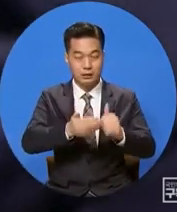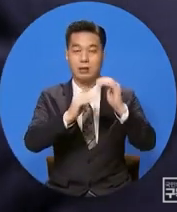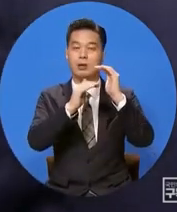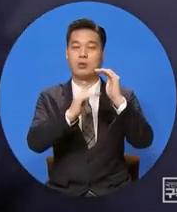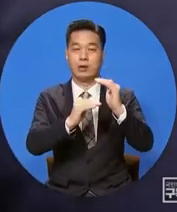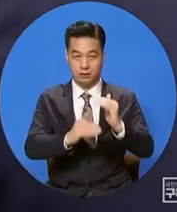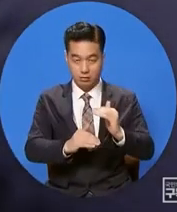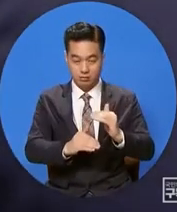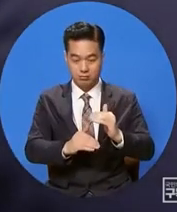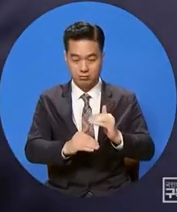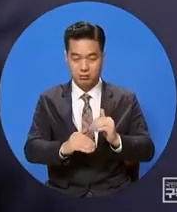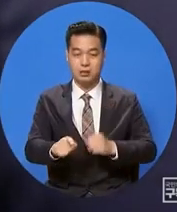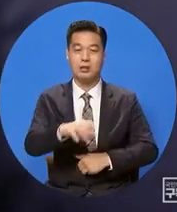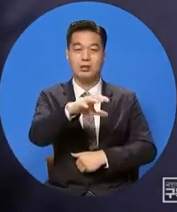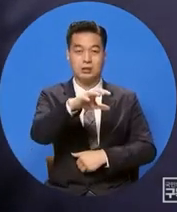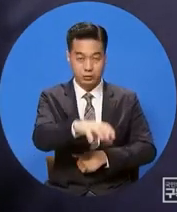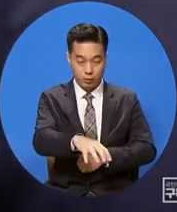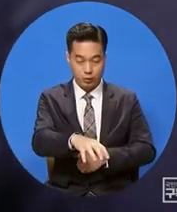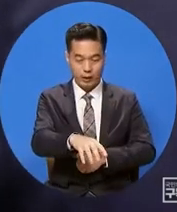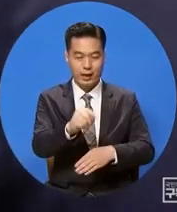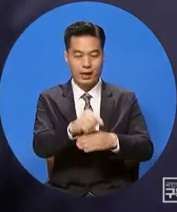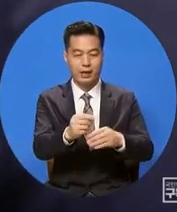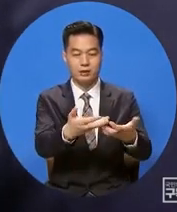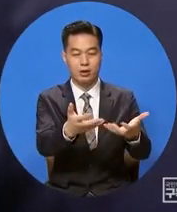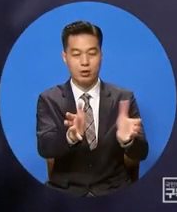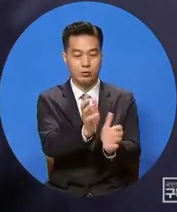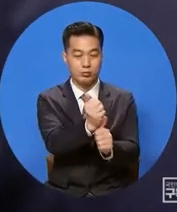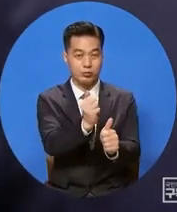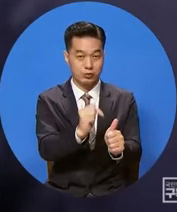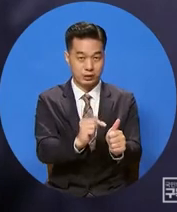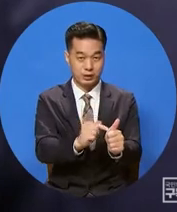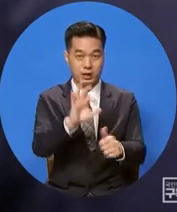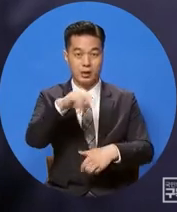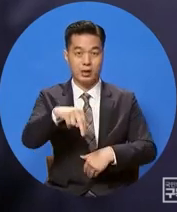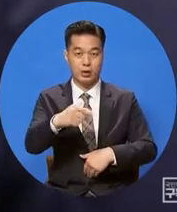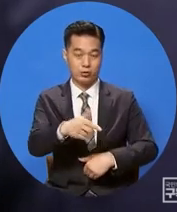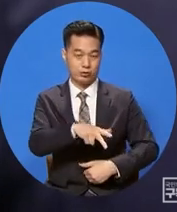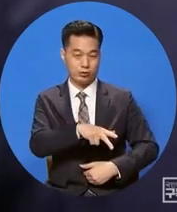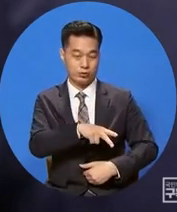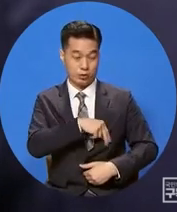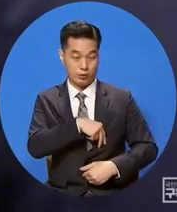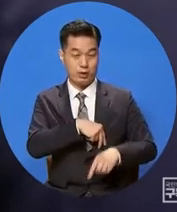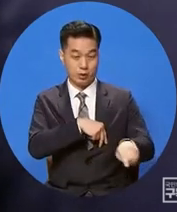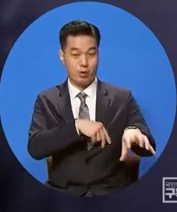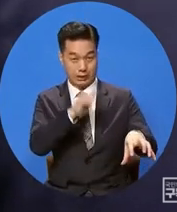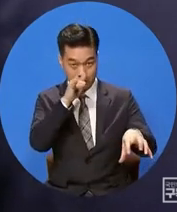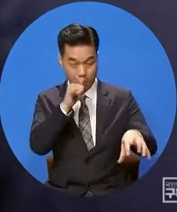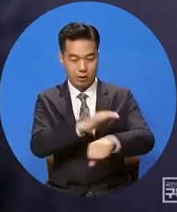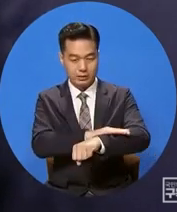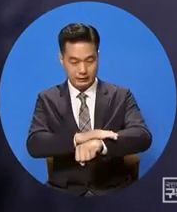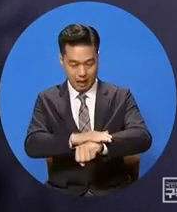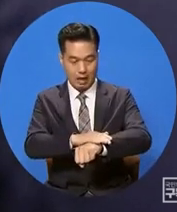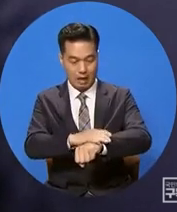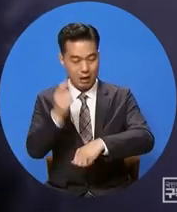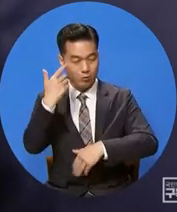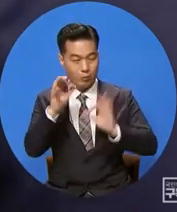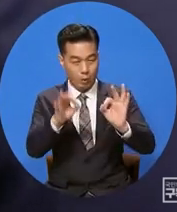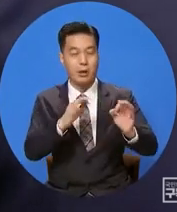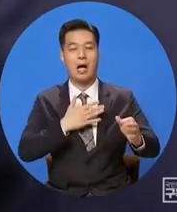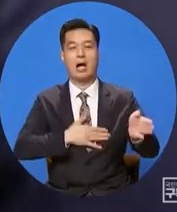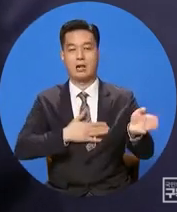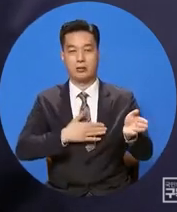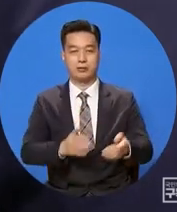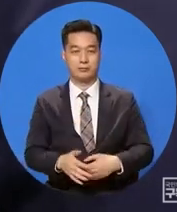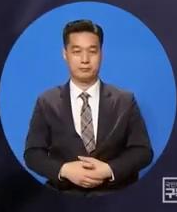과정은 네. 그 진영의 그 제 밑에 행정부지사든 유란홍 의원이 네. 거기 있을 겁니다. 제가 잘 그 사람한테 있습니다. 물어보면 자세히 할